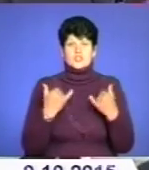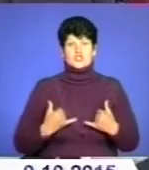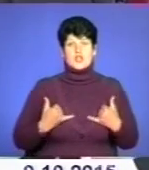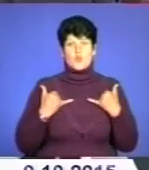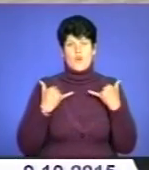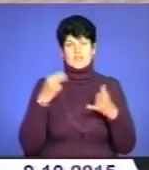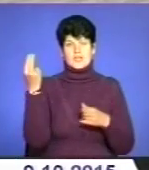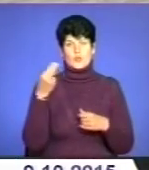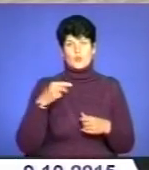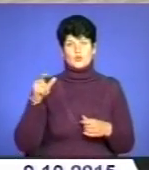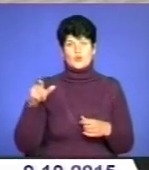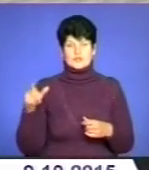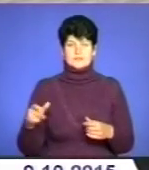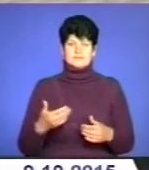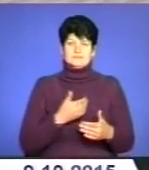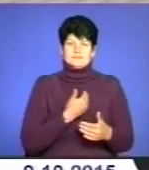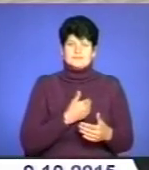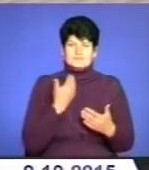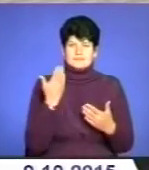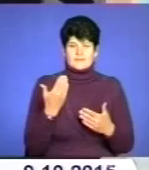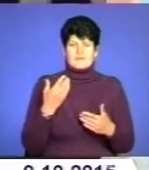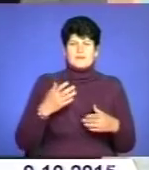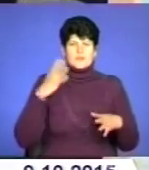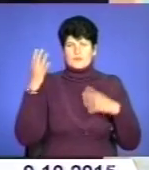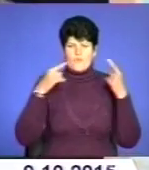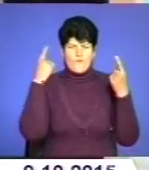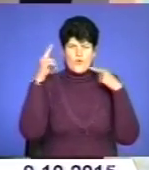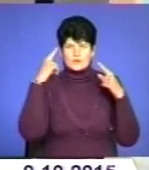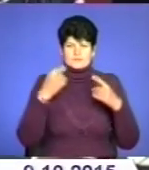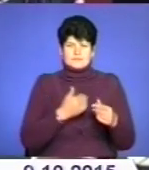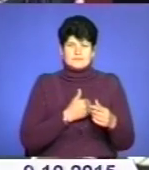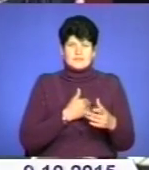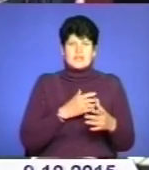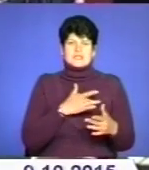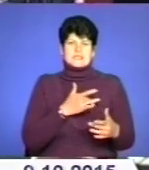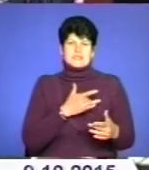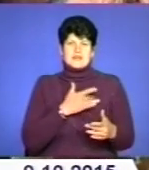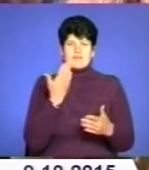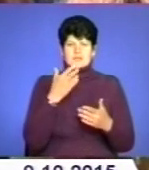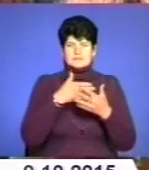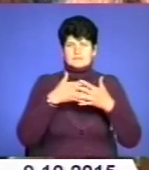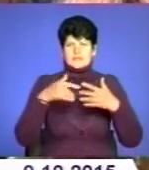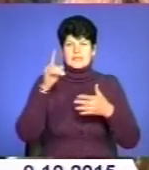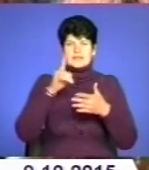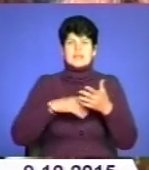художники! Натхнення вам, творчого горіння! Хай ваші чуйні серця та барви надії